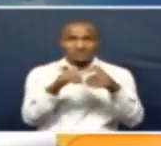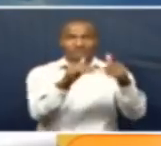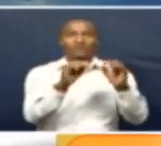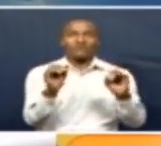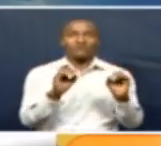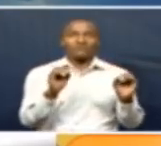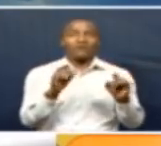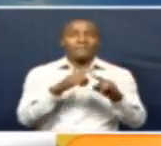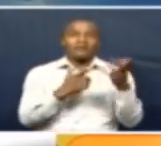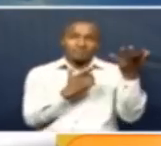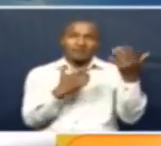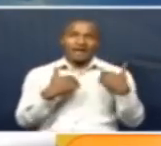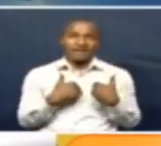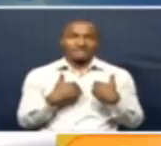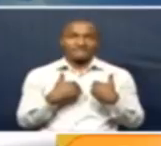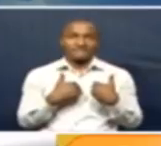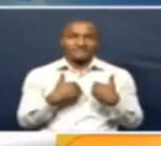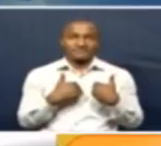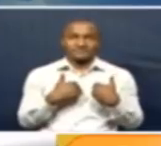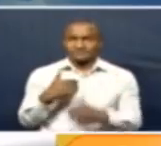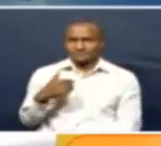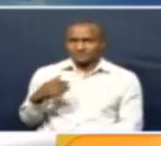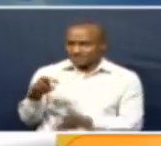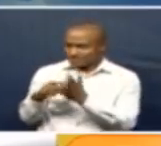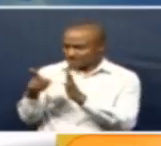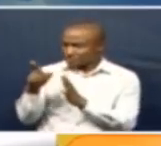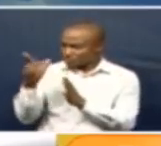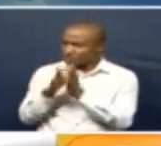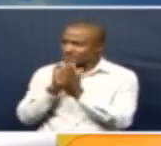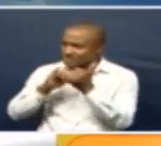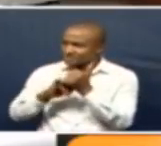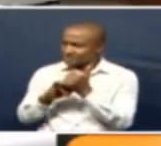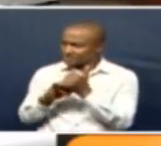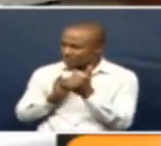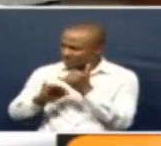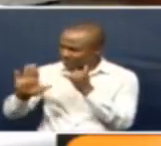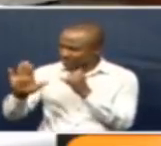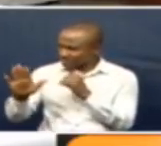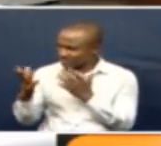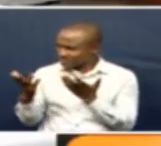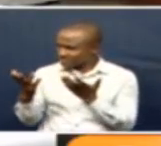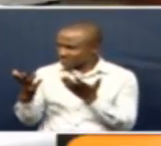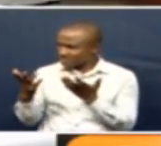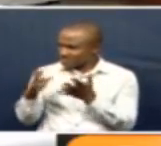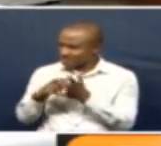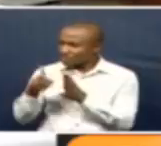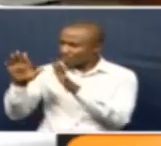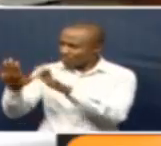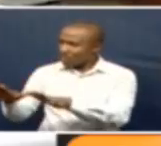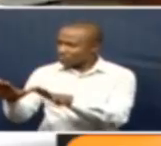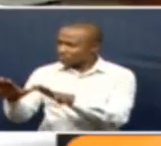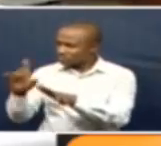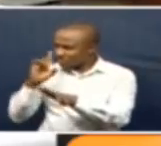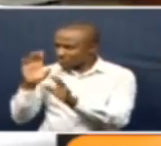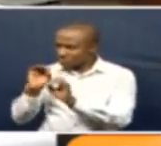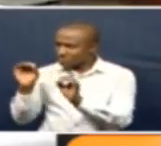na ngani. So tuseme lakini sasa nilipo, hii maisha wewe ulikuwa unaishi na Matheri kama bibi yake. Haikuwa eti wewe unabaki nyumbani, ulikuwa